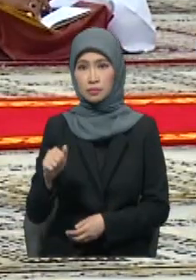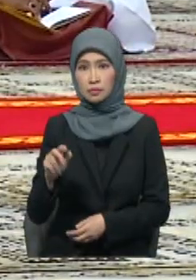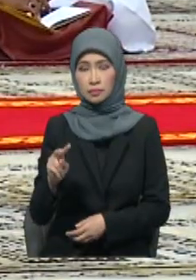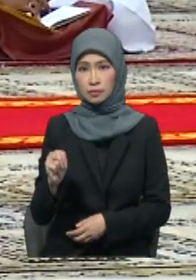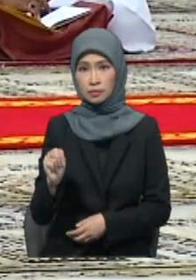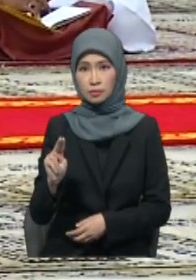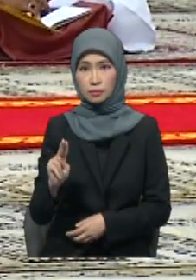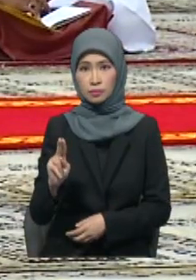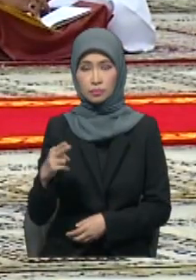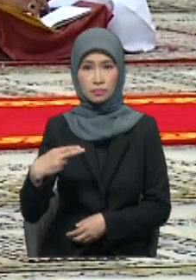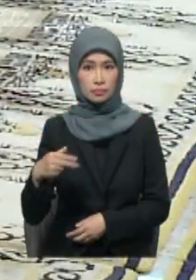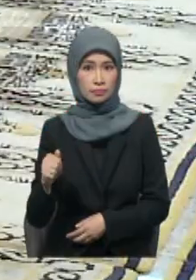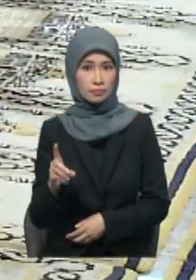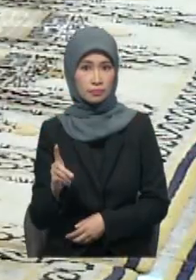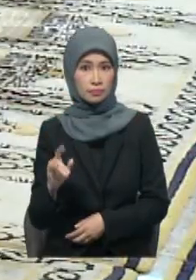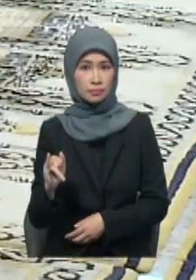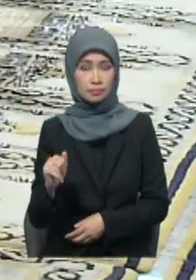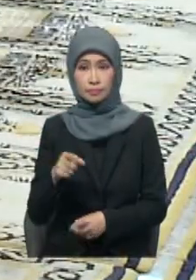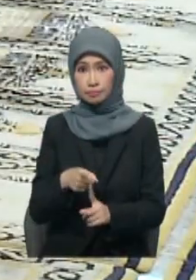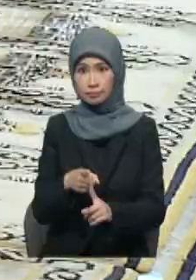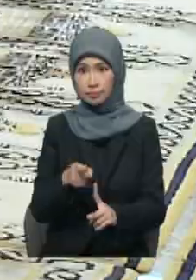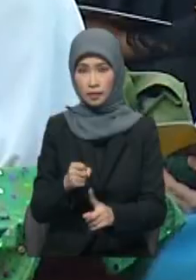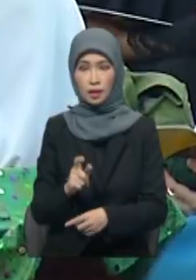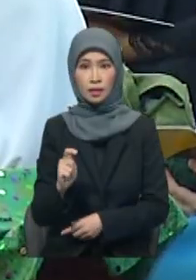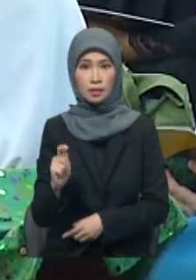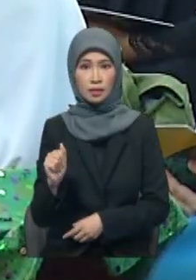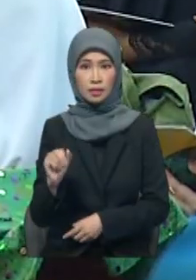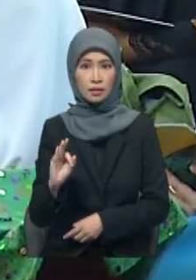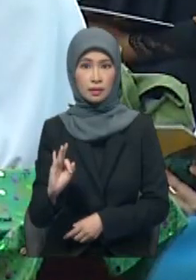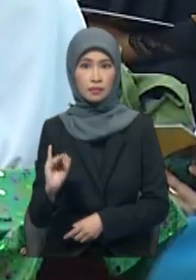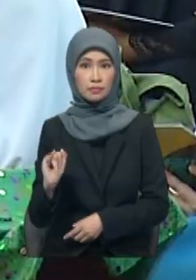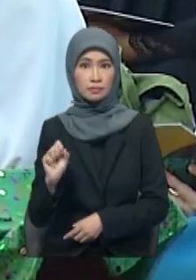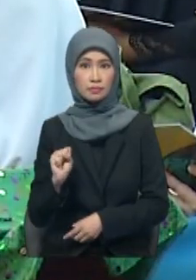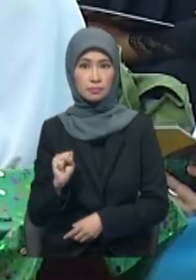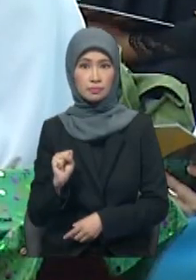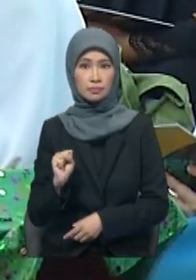azr penuntut Institut tahfiz Alquran Sultan Haj